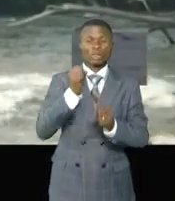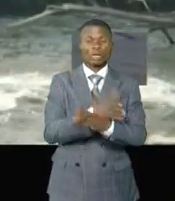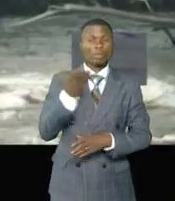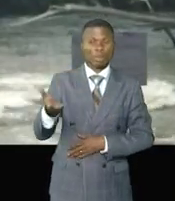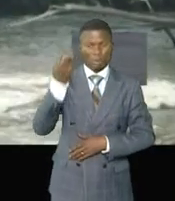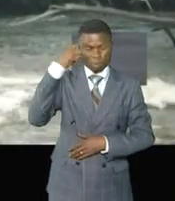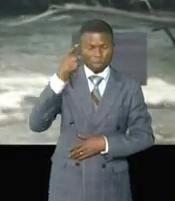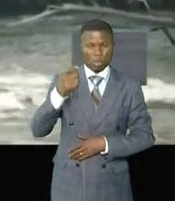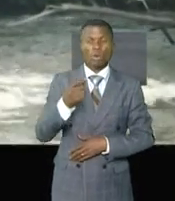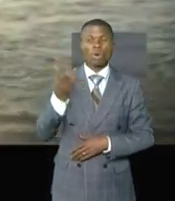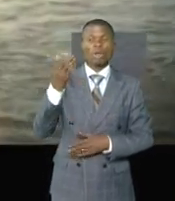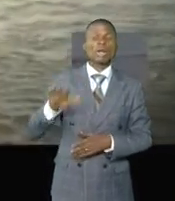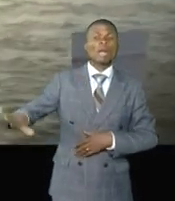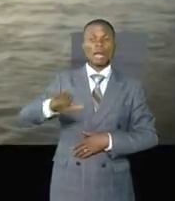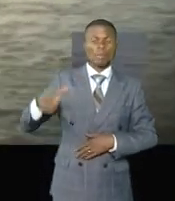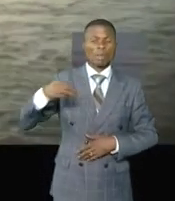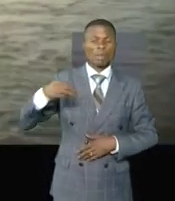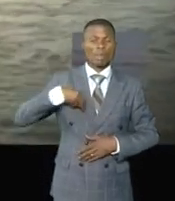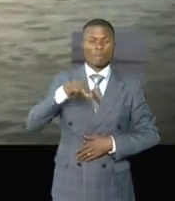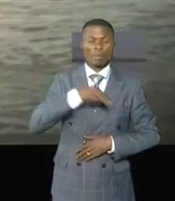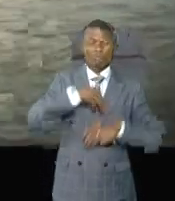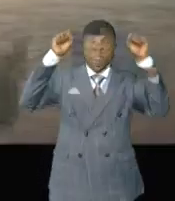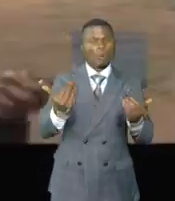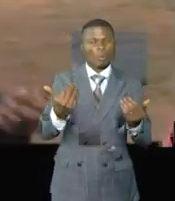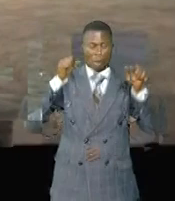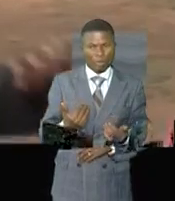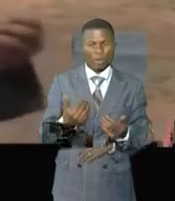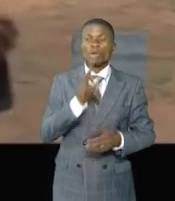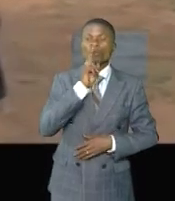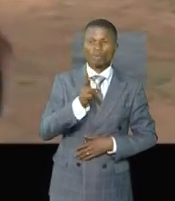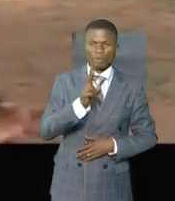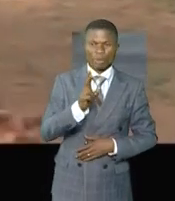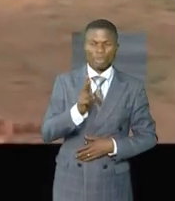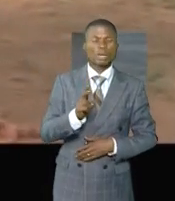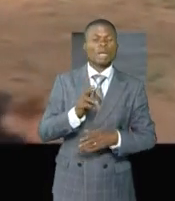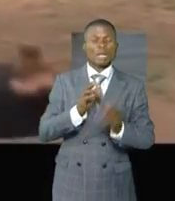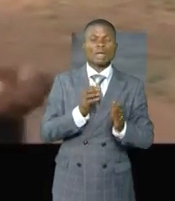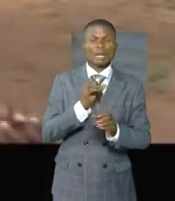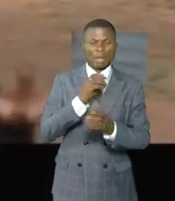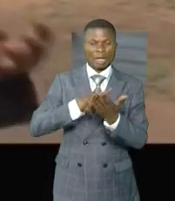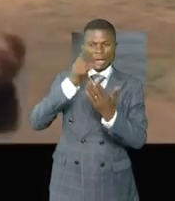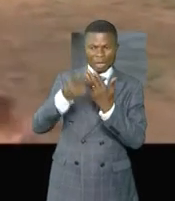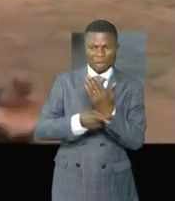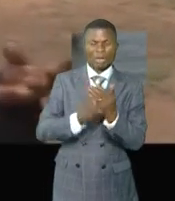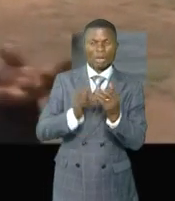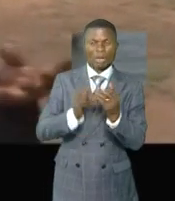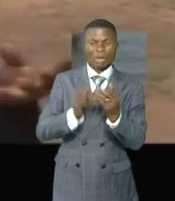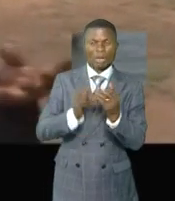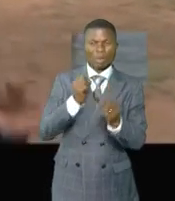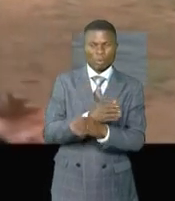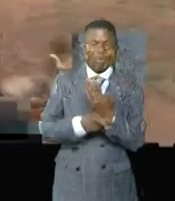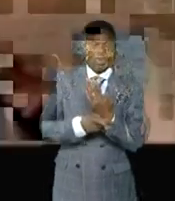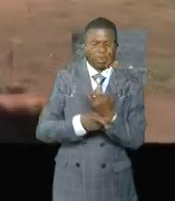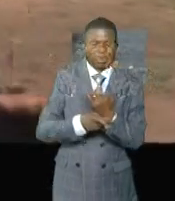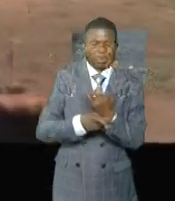cette étude. Les États membres, surtout les chefs d'État, ils ont la volonté, ferme volonté de faire réaliser ce projet. Et aussi nous avons aussi l'étude de la communauté internationale